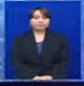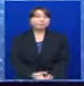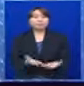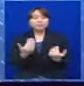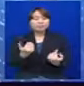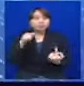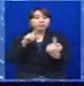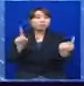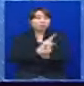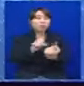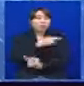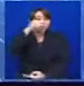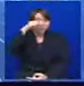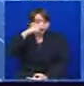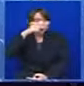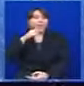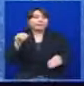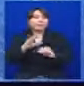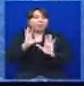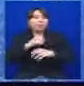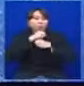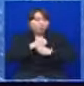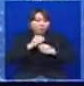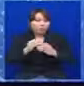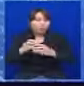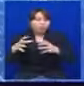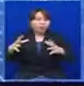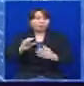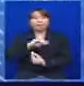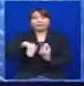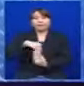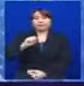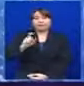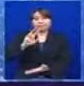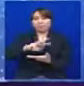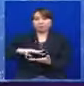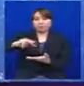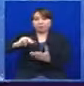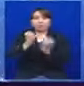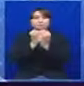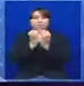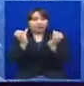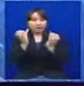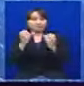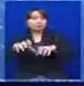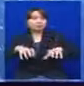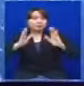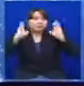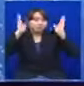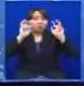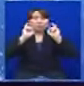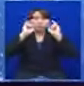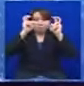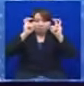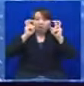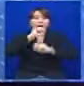และด้วยแนวโน้มสังคมไทยที่กำลังจะเป็นสังคมผู้สูงอายุนะคะทางคณะเศรษฐศาสตร์มหาวิทยาลัยธรรมศาสตร์ได้จัดสัมมนาหัวข้อ